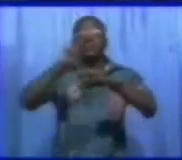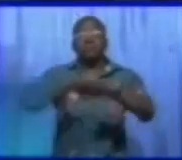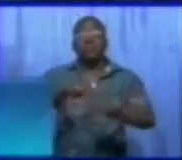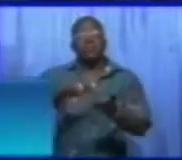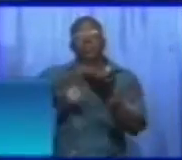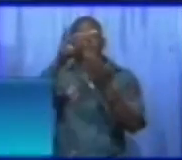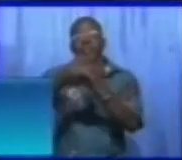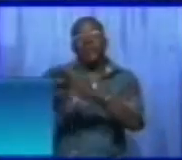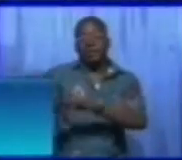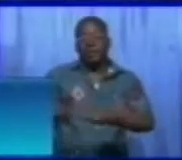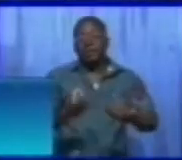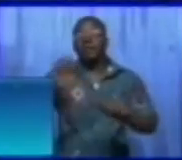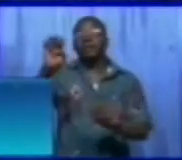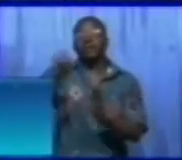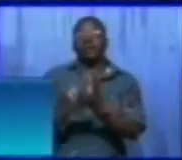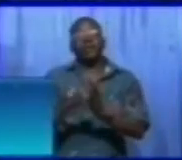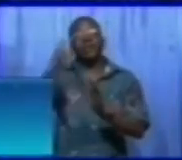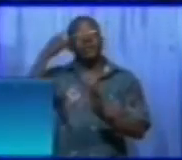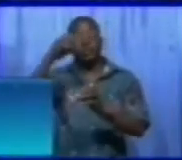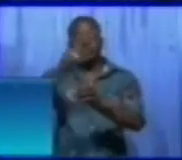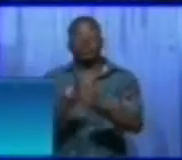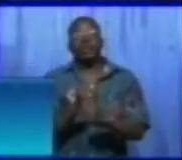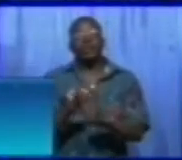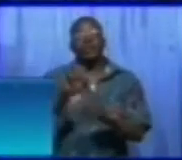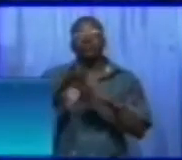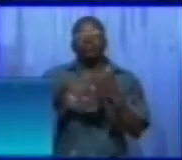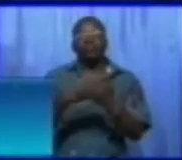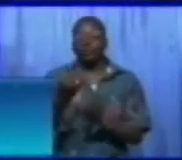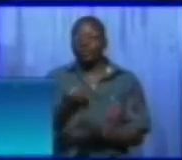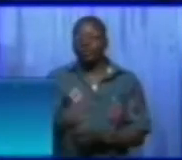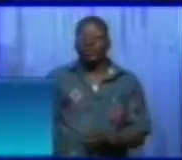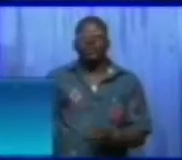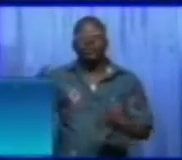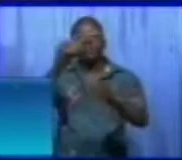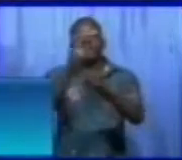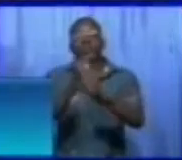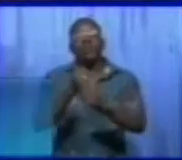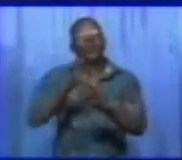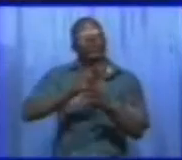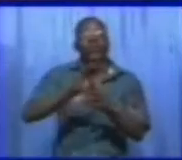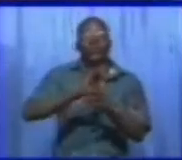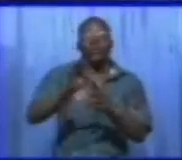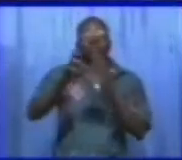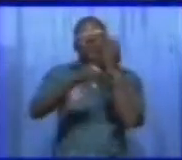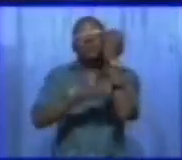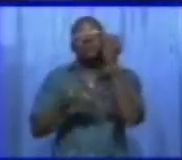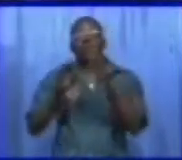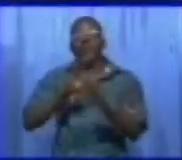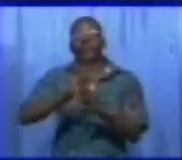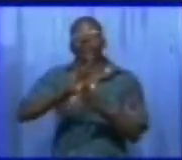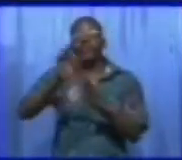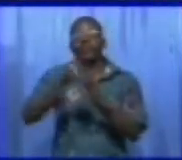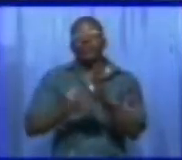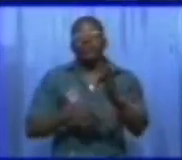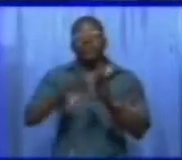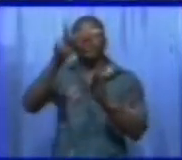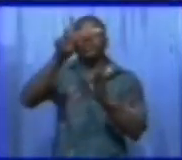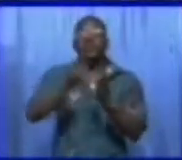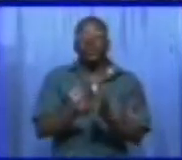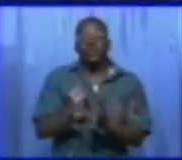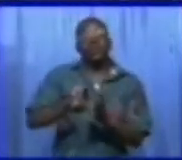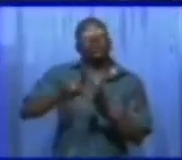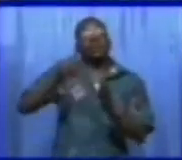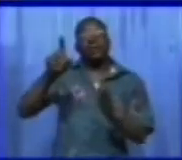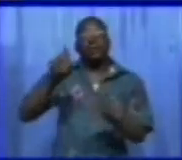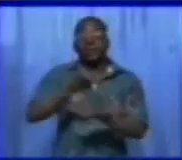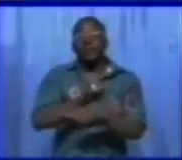d'action a été obtenu. Toute chose qui devrait donner plus de vitalité au Forum régional de la formation professionnelle et de l'emploi de l'Est.